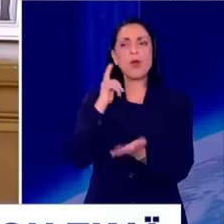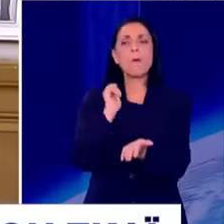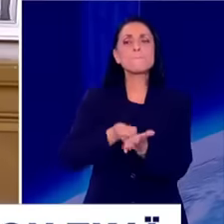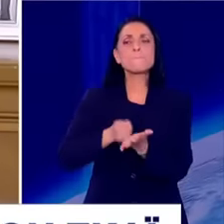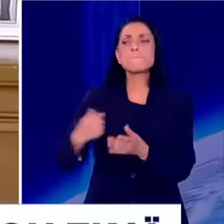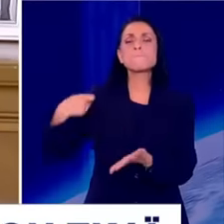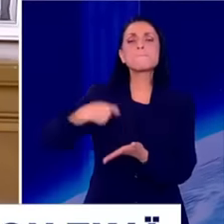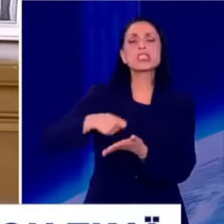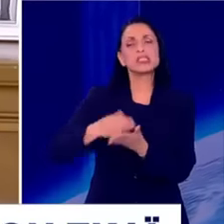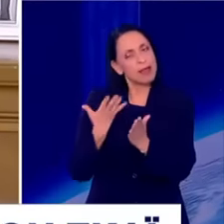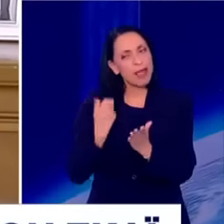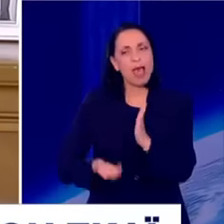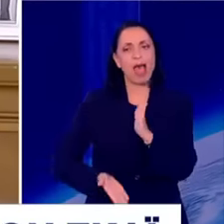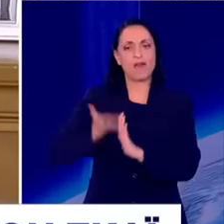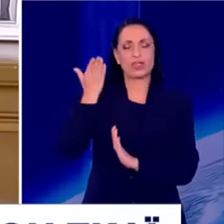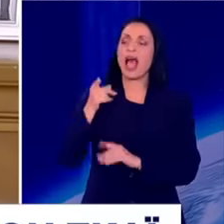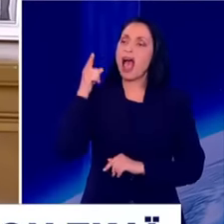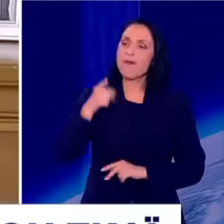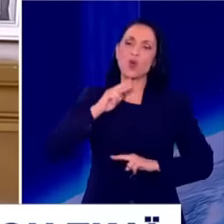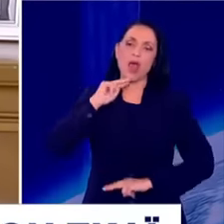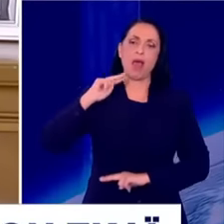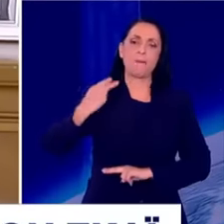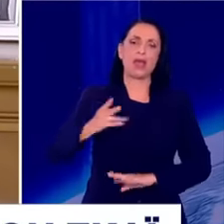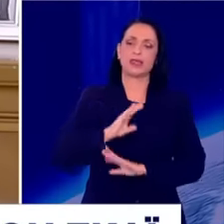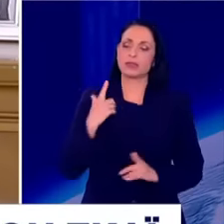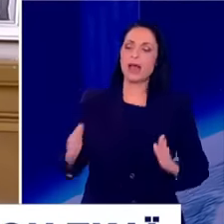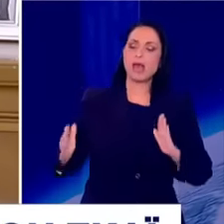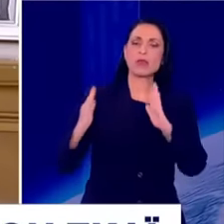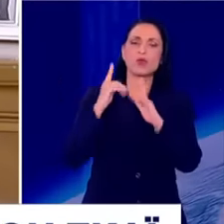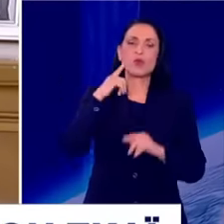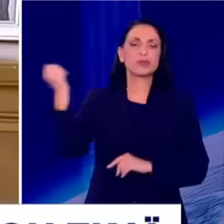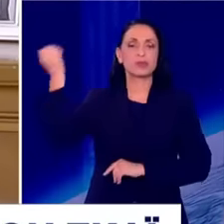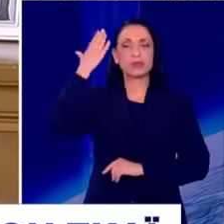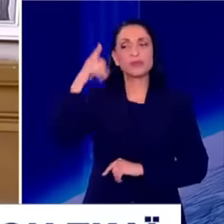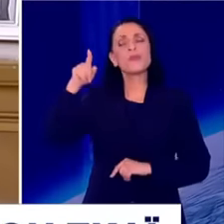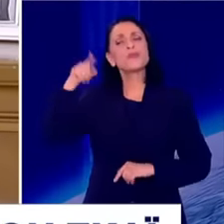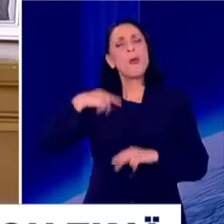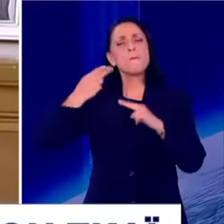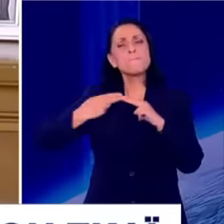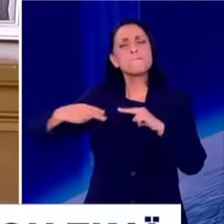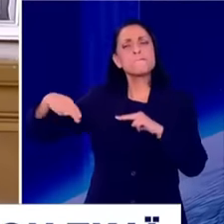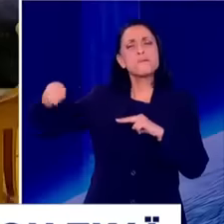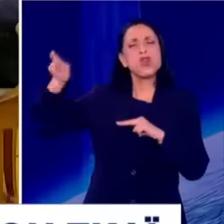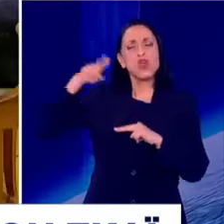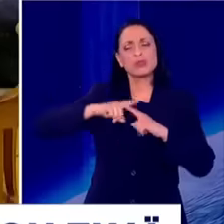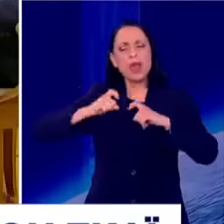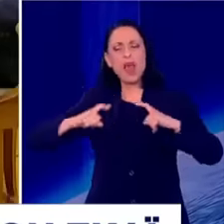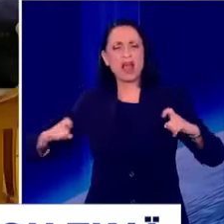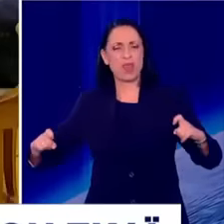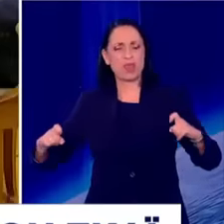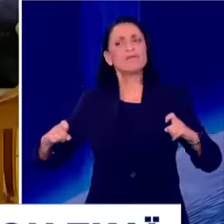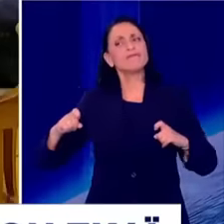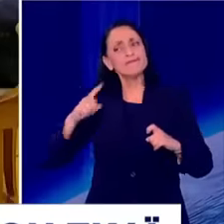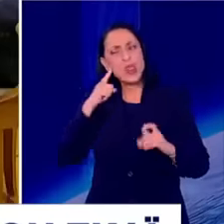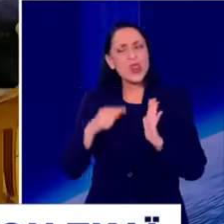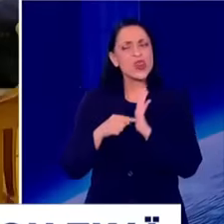αυτή είναι η μόνιμη απάντηση στο πρόβλημα της ακρίβειας. Ο πληθωρισμός αρχίζει να δείχνει ενδείξεις